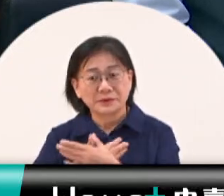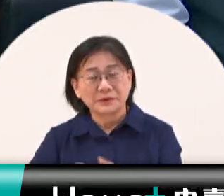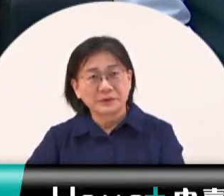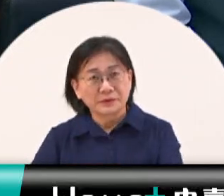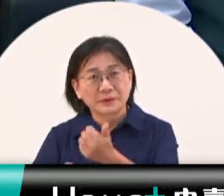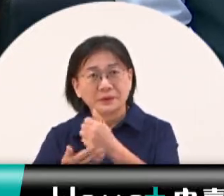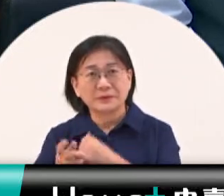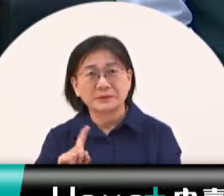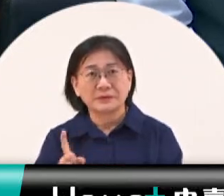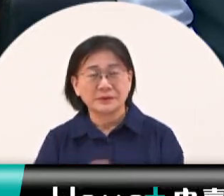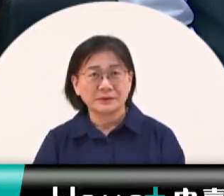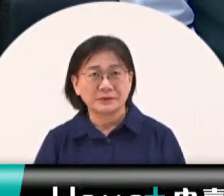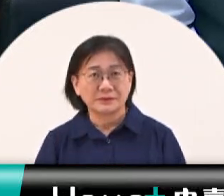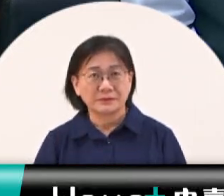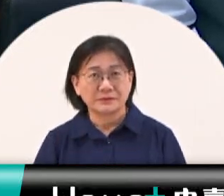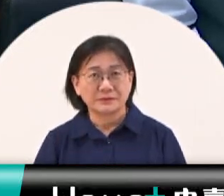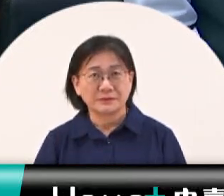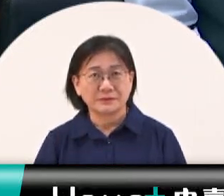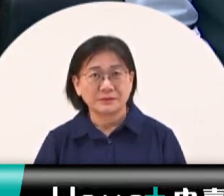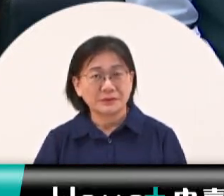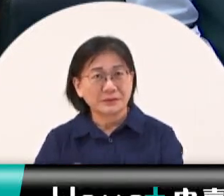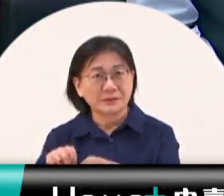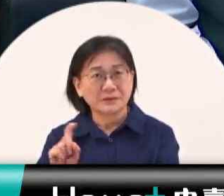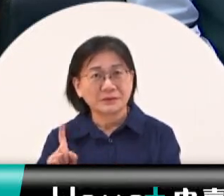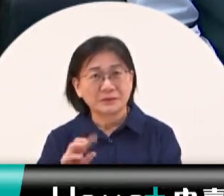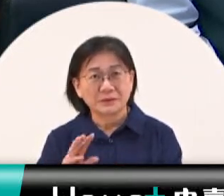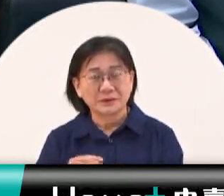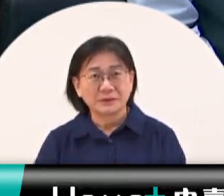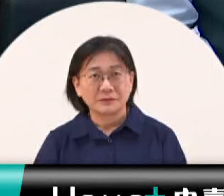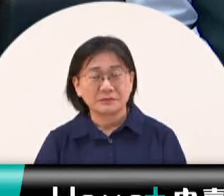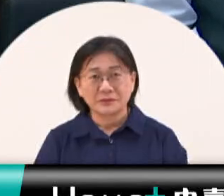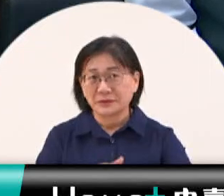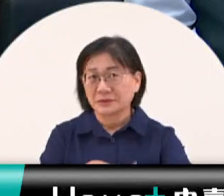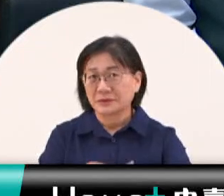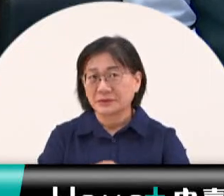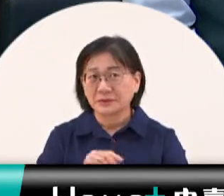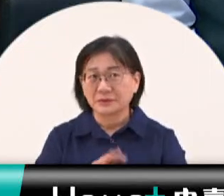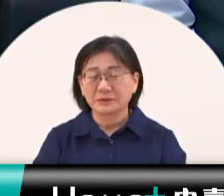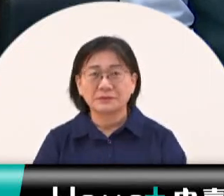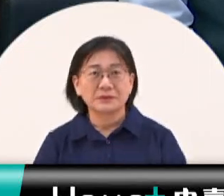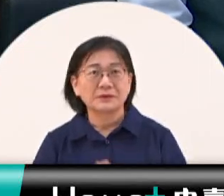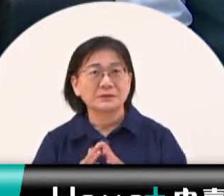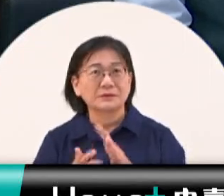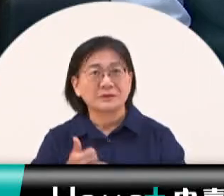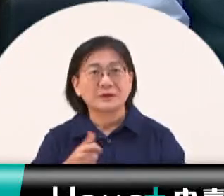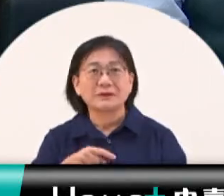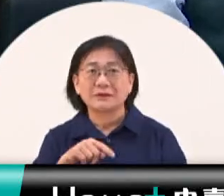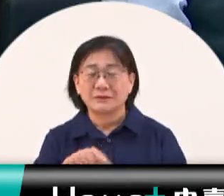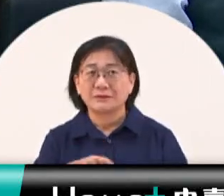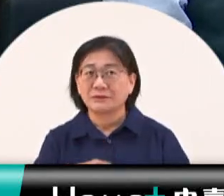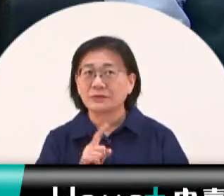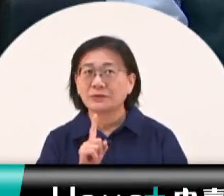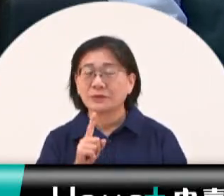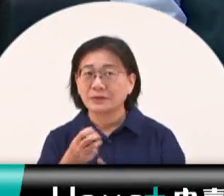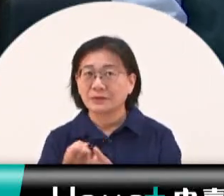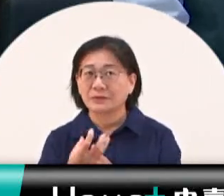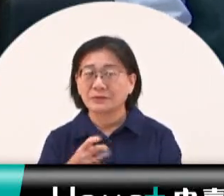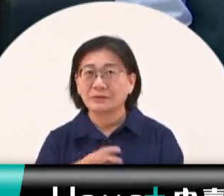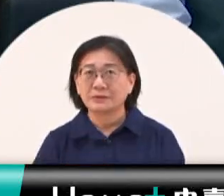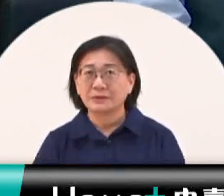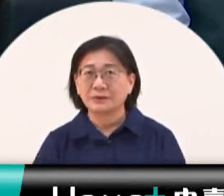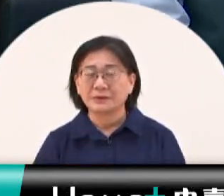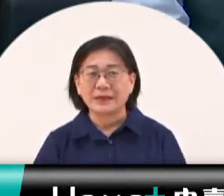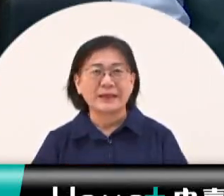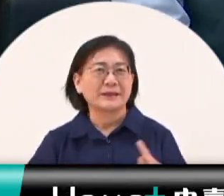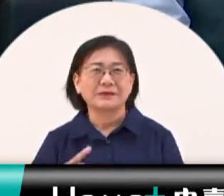哈，奖励干无，有规划吗？ 有在想， 叫你青菜公公哎， 没啦，别讲青菜啦， 卖